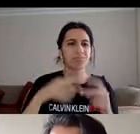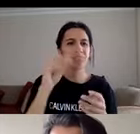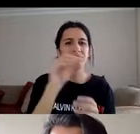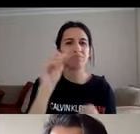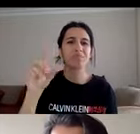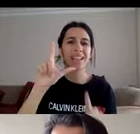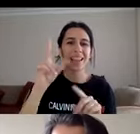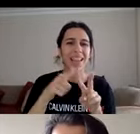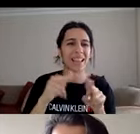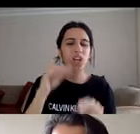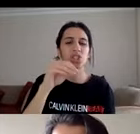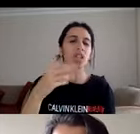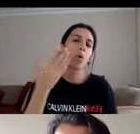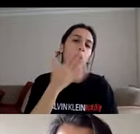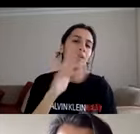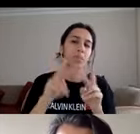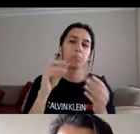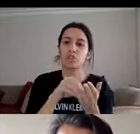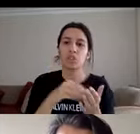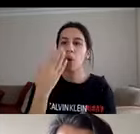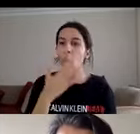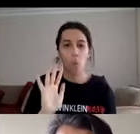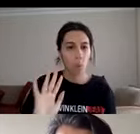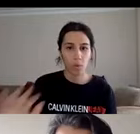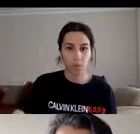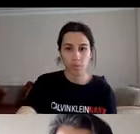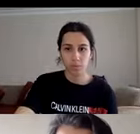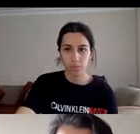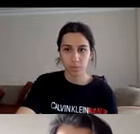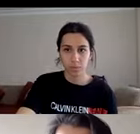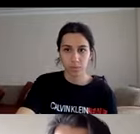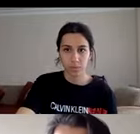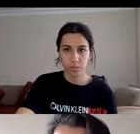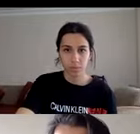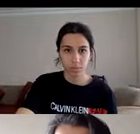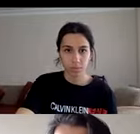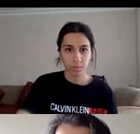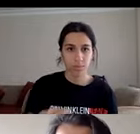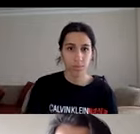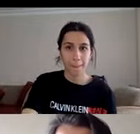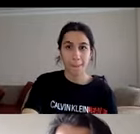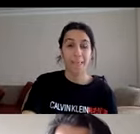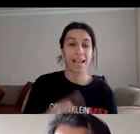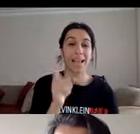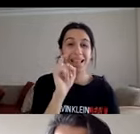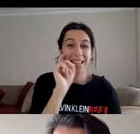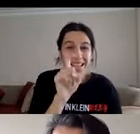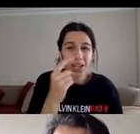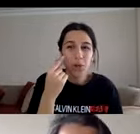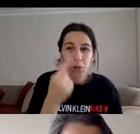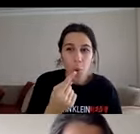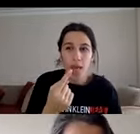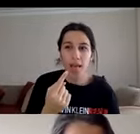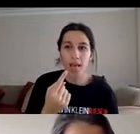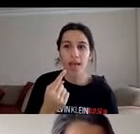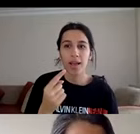hala görmüyorum ben. Yani giriş alanına hızla odaklanması imlecin ve oradaki tıklanabilir elemanlar arasında sekme